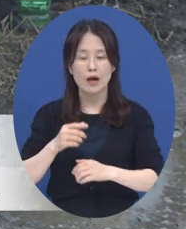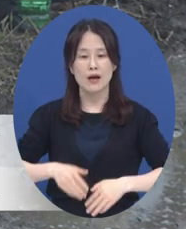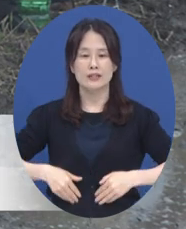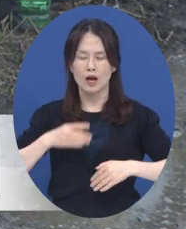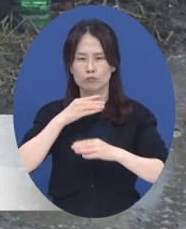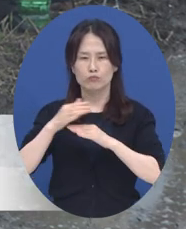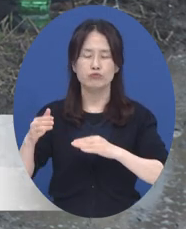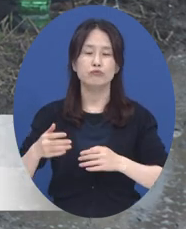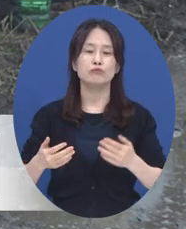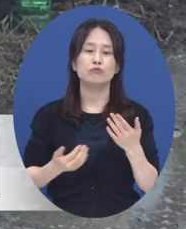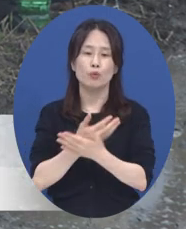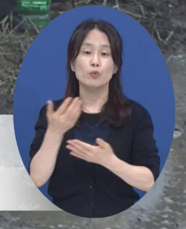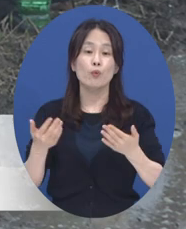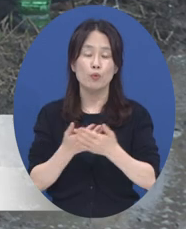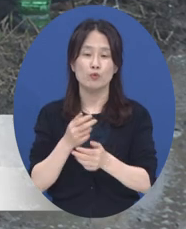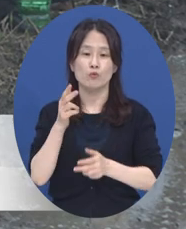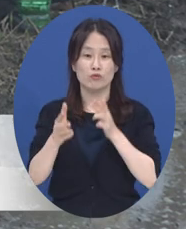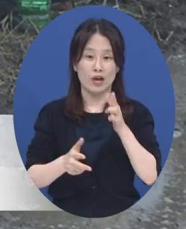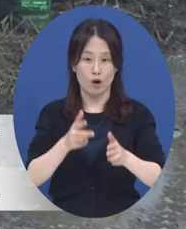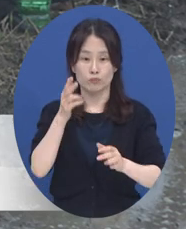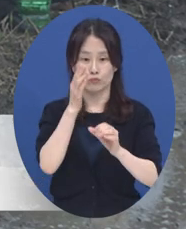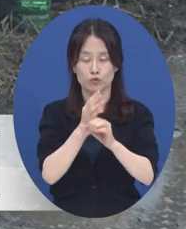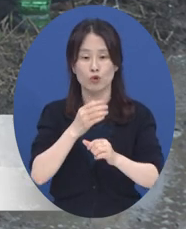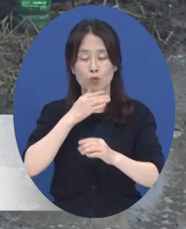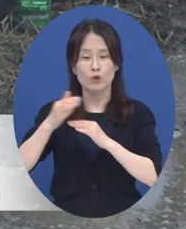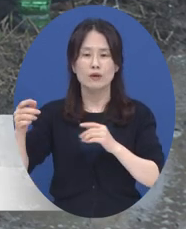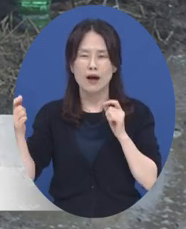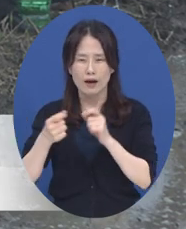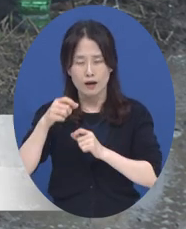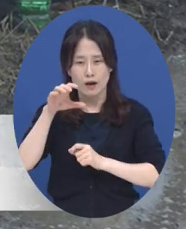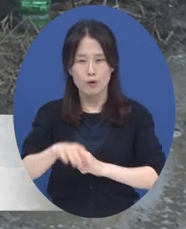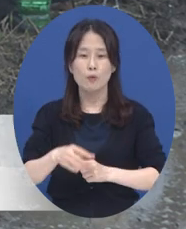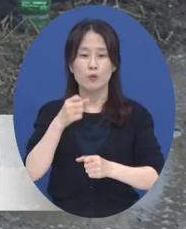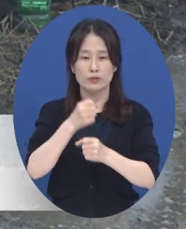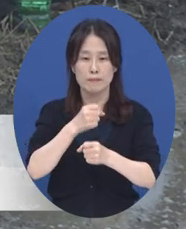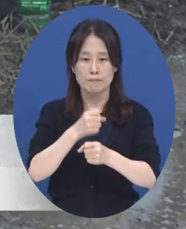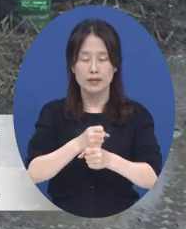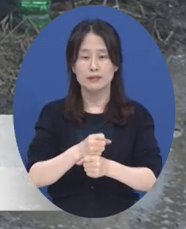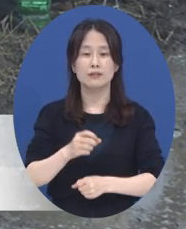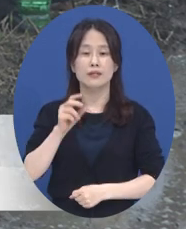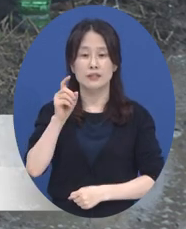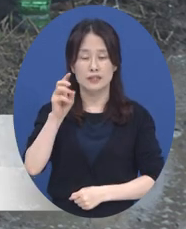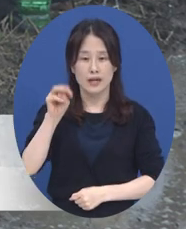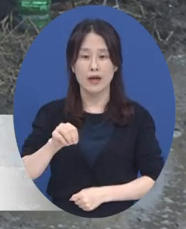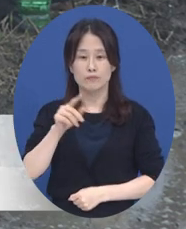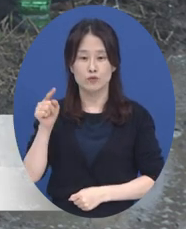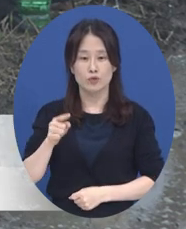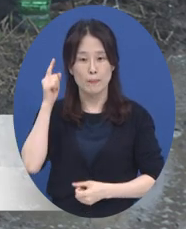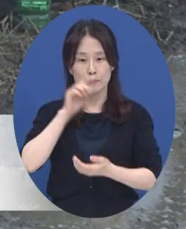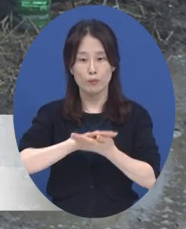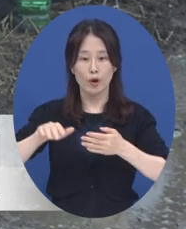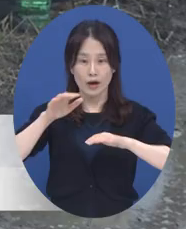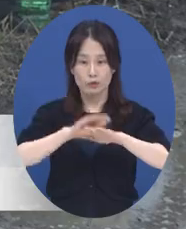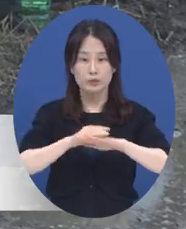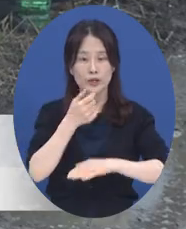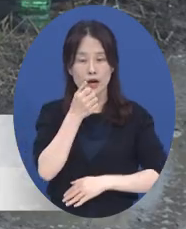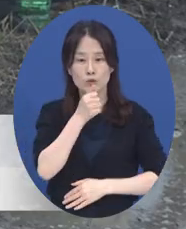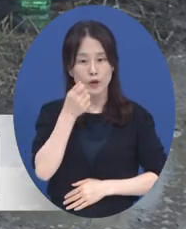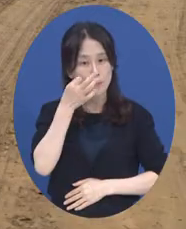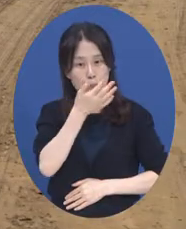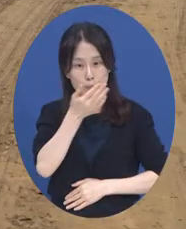협력사업의 이런 인데요 북한과 가장 가까운 곳에 조성된 민통선 내 평화 농장 의 김태희 기자가 다녀왔습니다